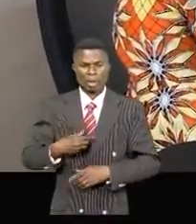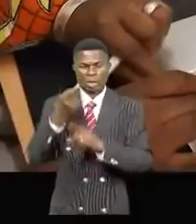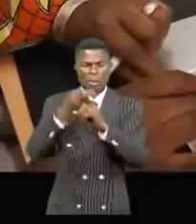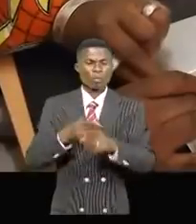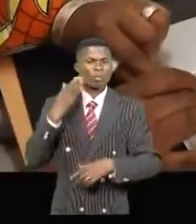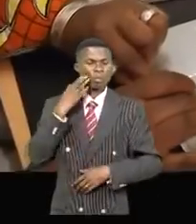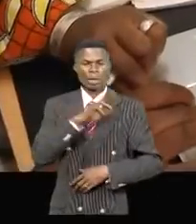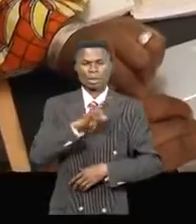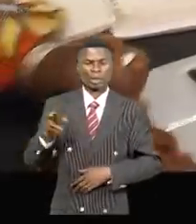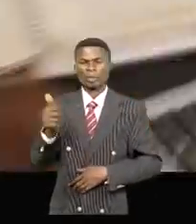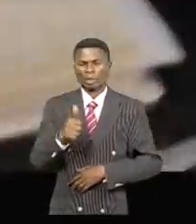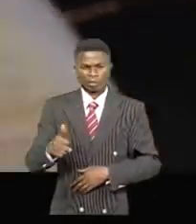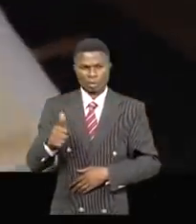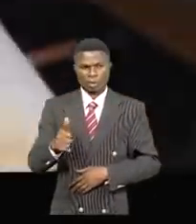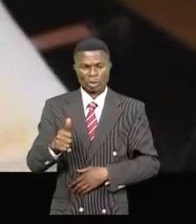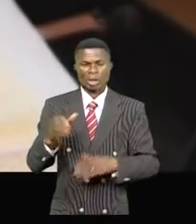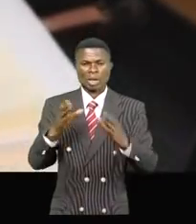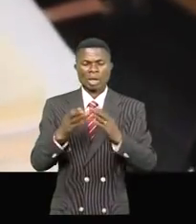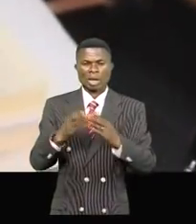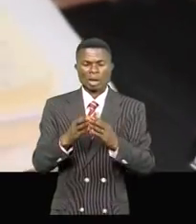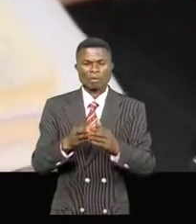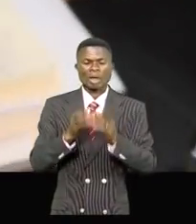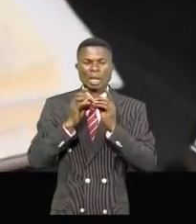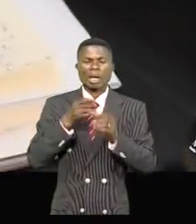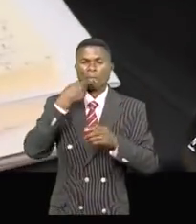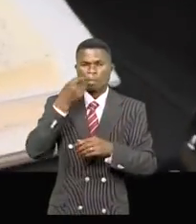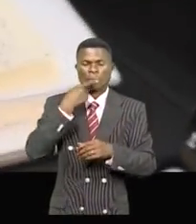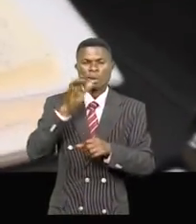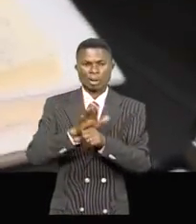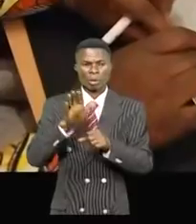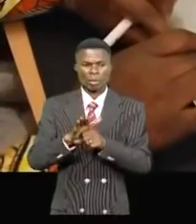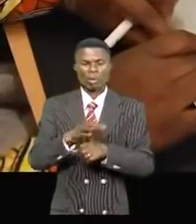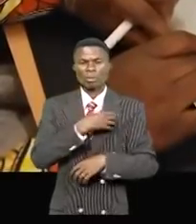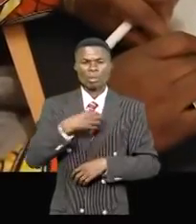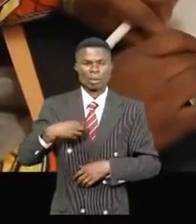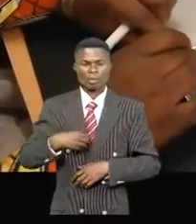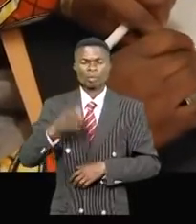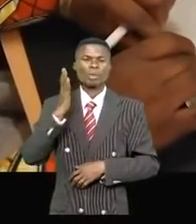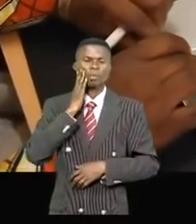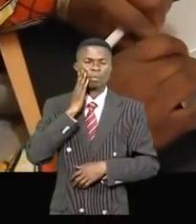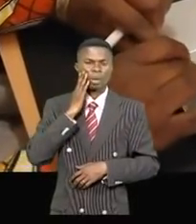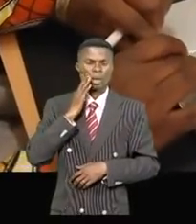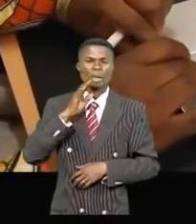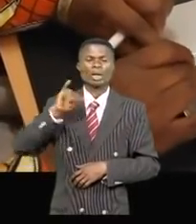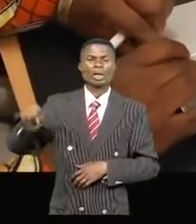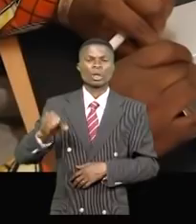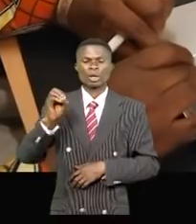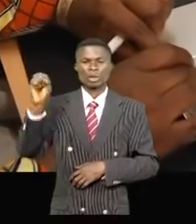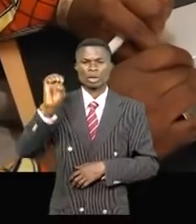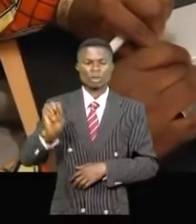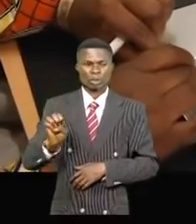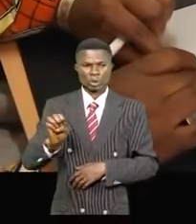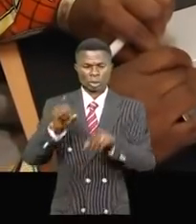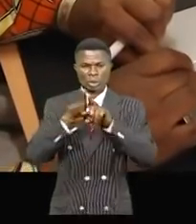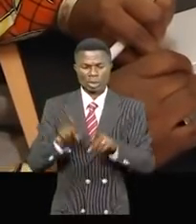mars 2021, avec les interventions aussi de mesdames Marie-Josée Ifoukou, Lila Nsansa